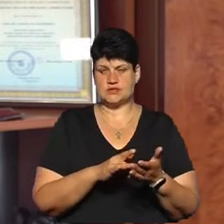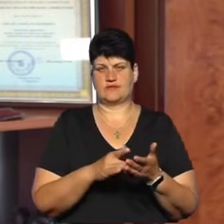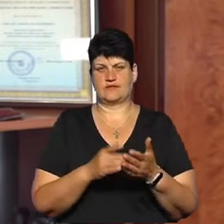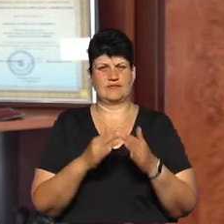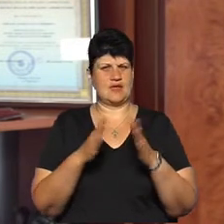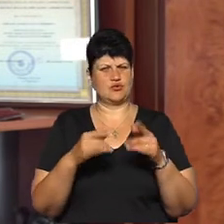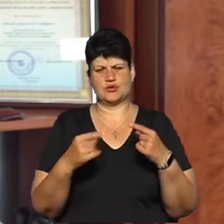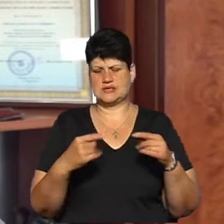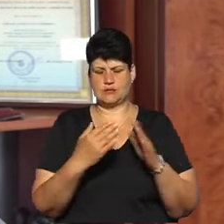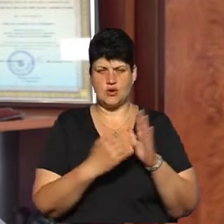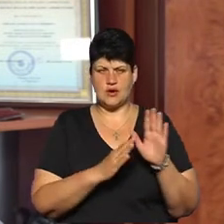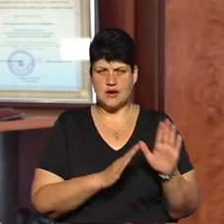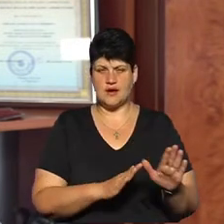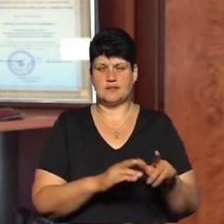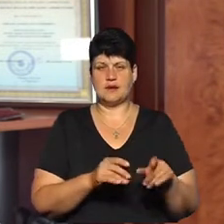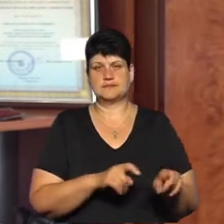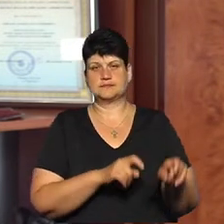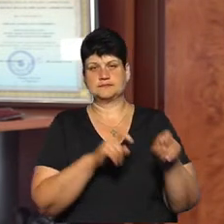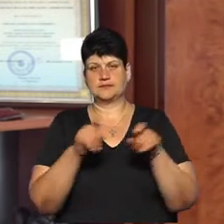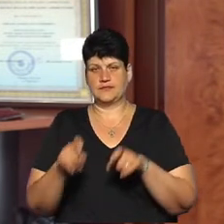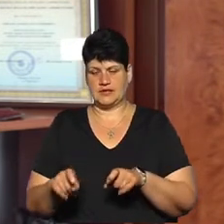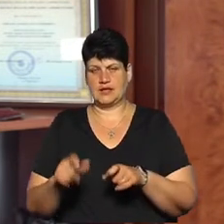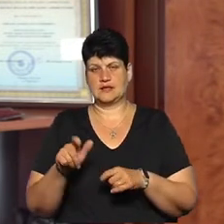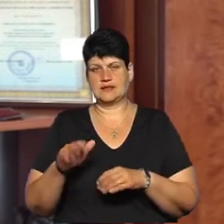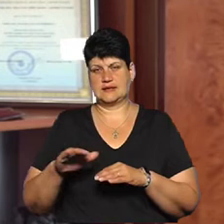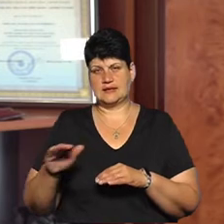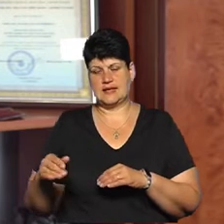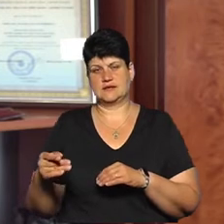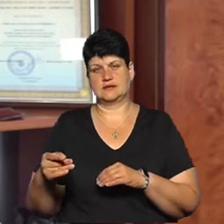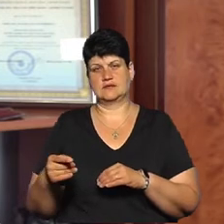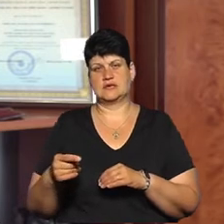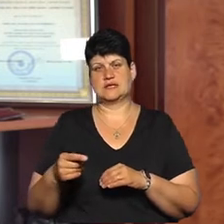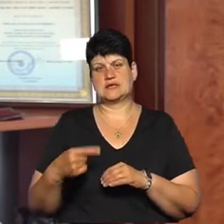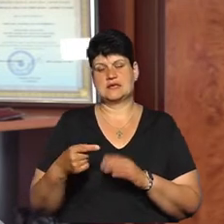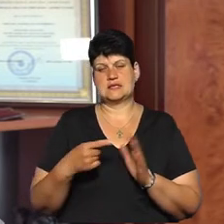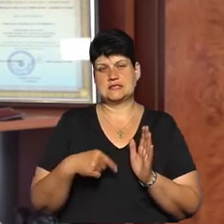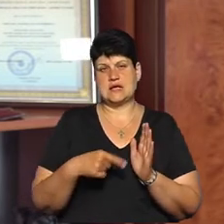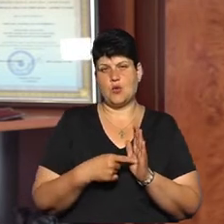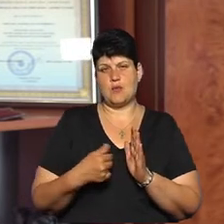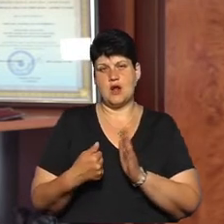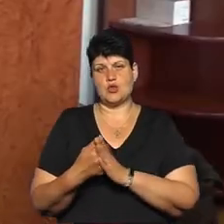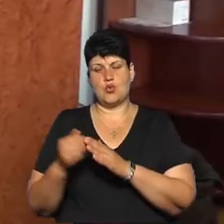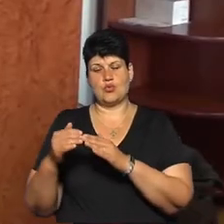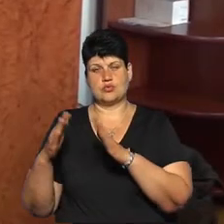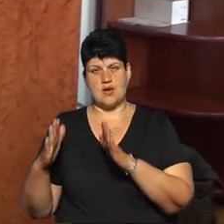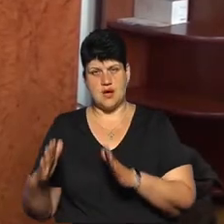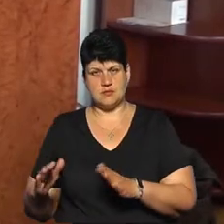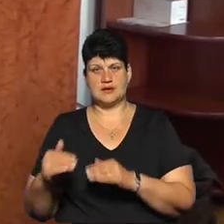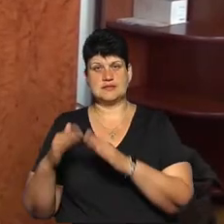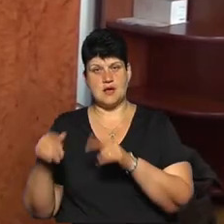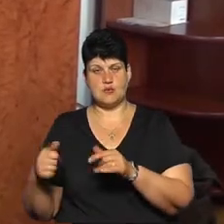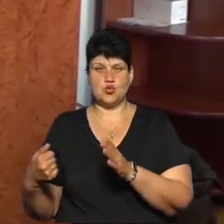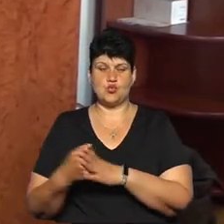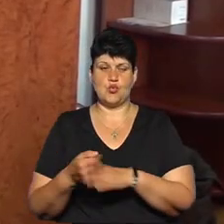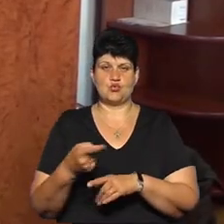програма, а також трансфер дітей з міста Тернополя до табору і з табору до міста Тернополя по завершенні оздоровлення. За словами